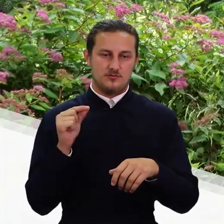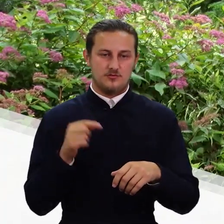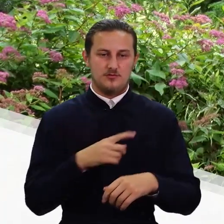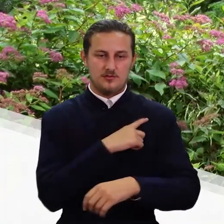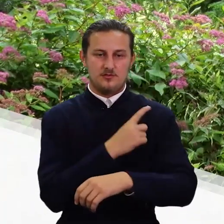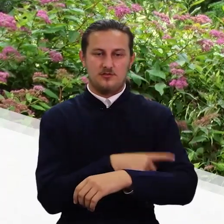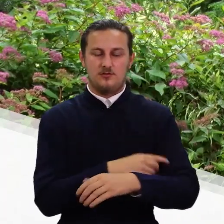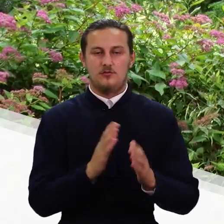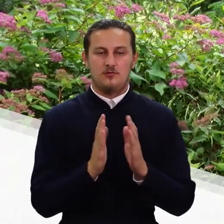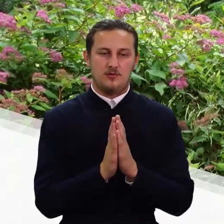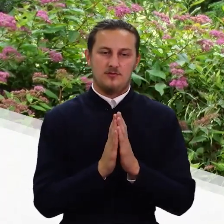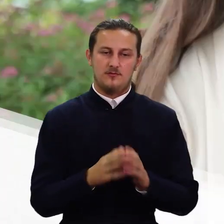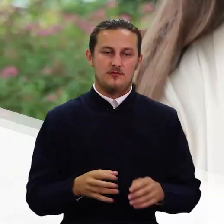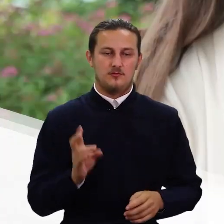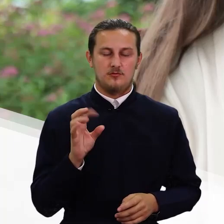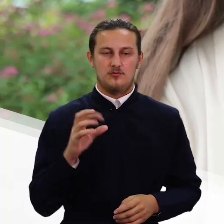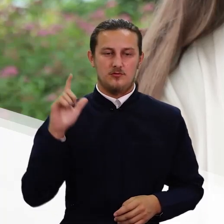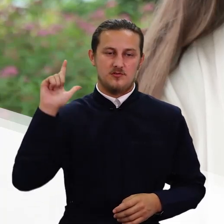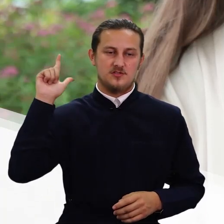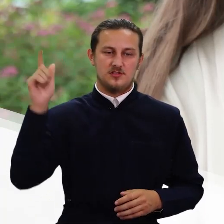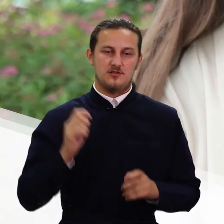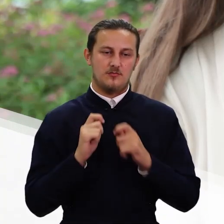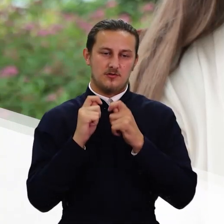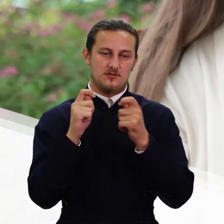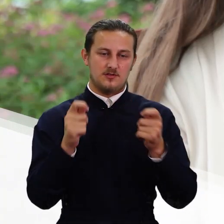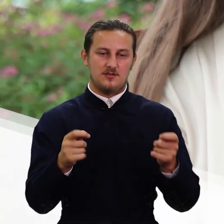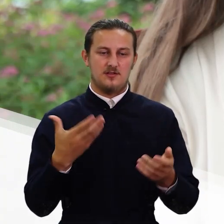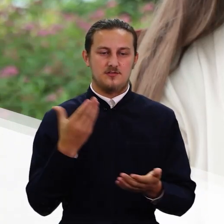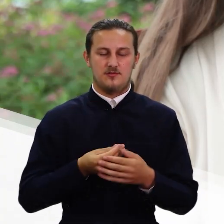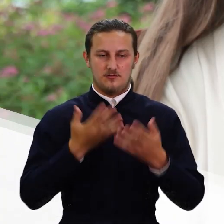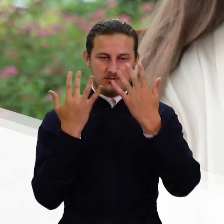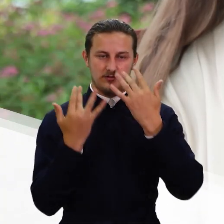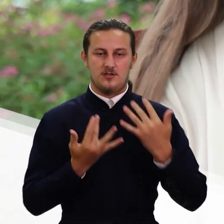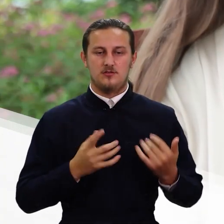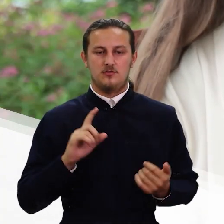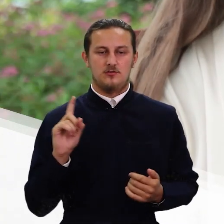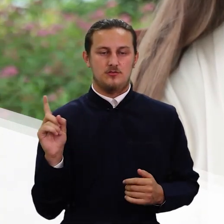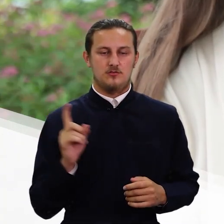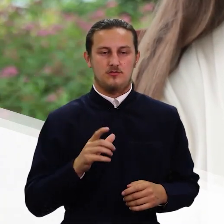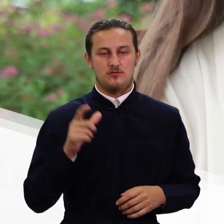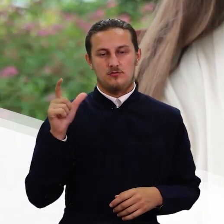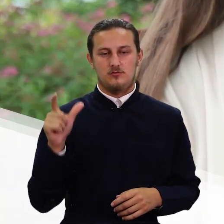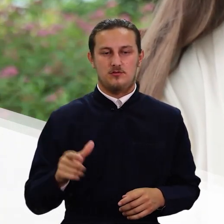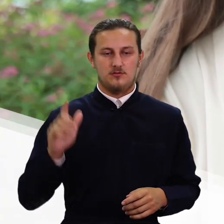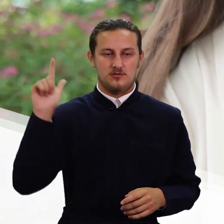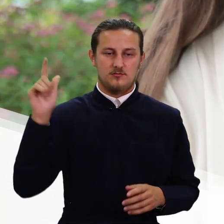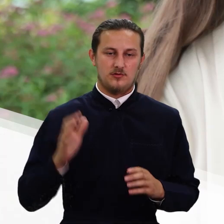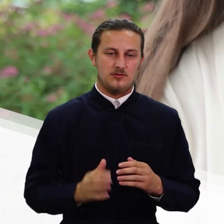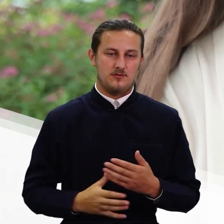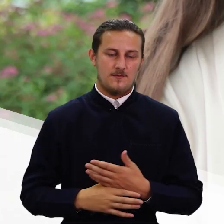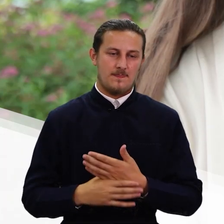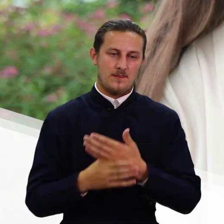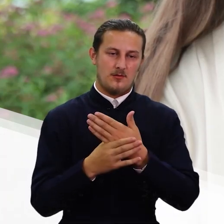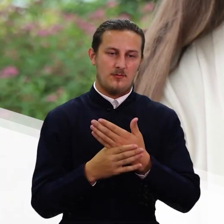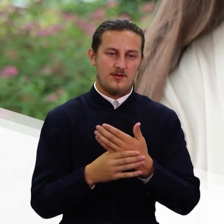людина. Але Господь так дає за своєю благодаттю, що людина, їй допомагає Господь через молитви свого старця. Ти не розумієш,